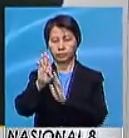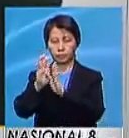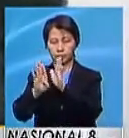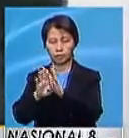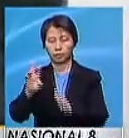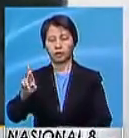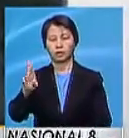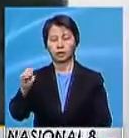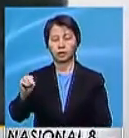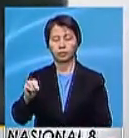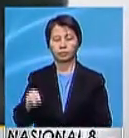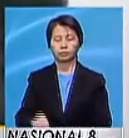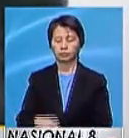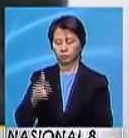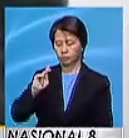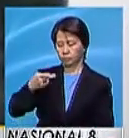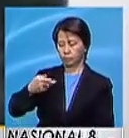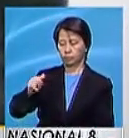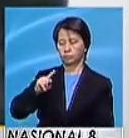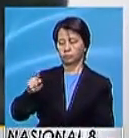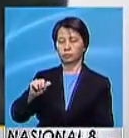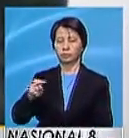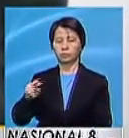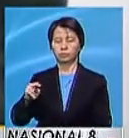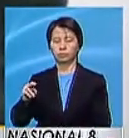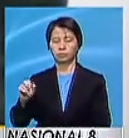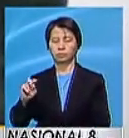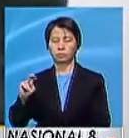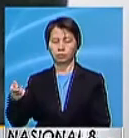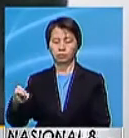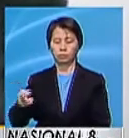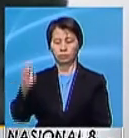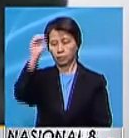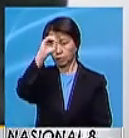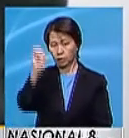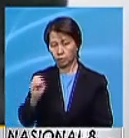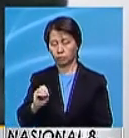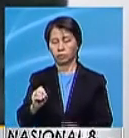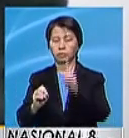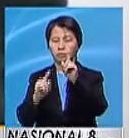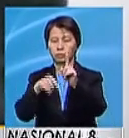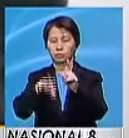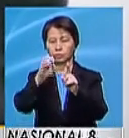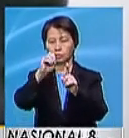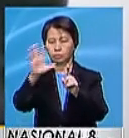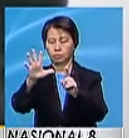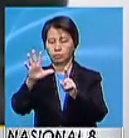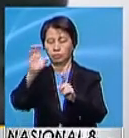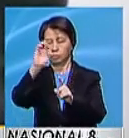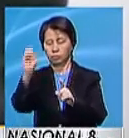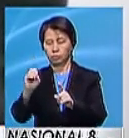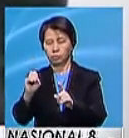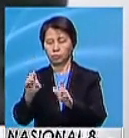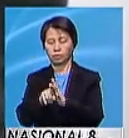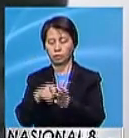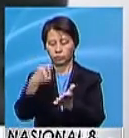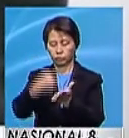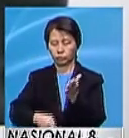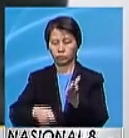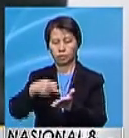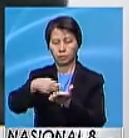ringgit. Khazanah turut mengisytiharkan dividen berjumlah 1.05 bilion ringgit dan cukai yang dibayar